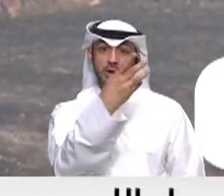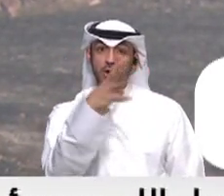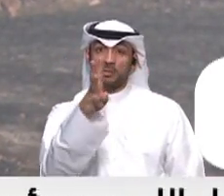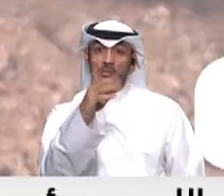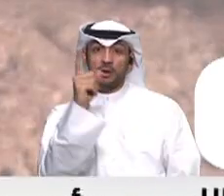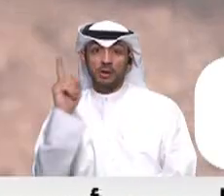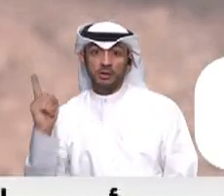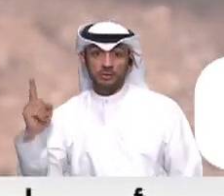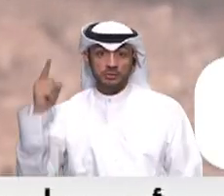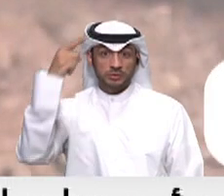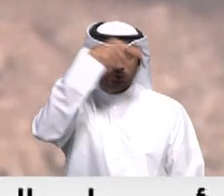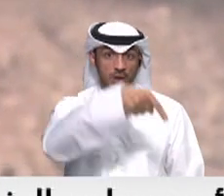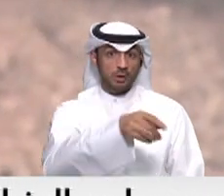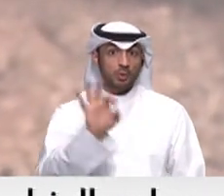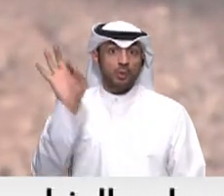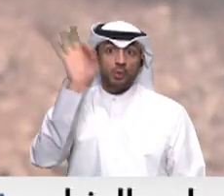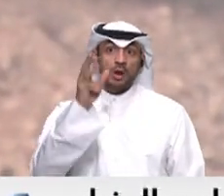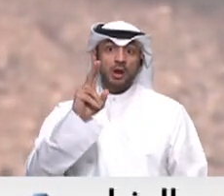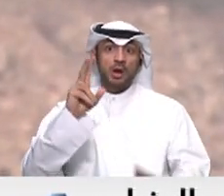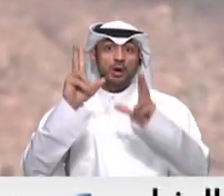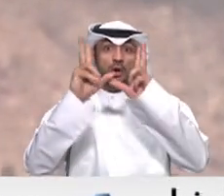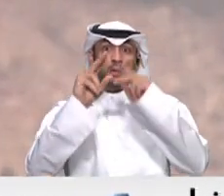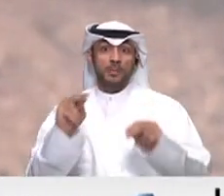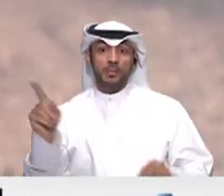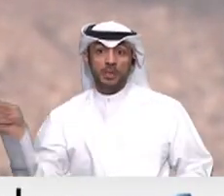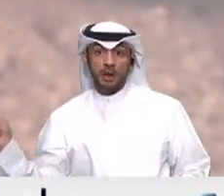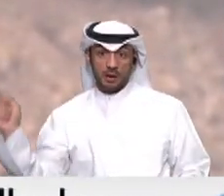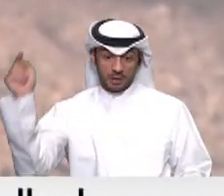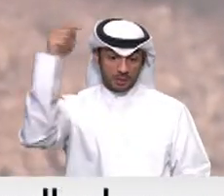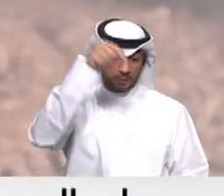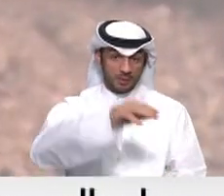صاروخا من لبنان منذ منتصف الليلة الماضية.